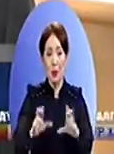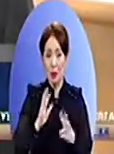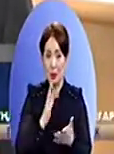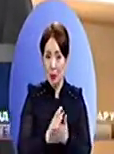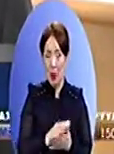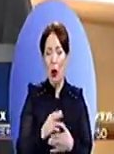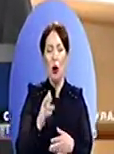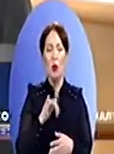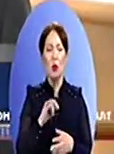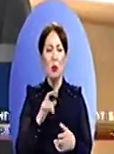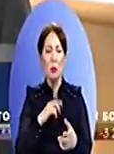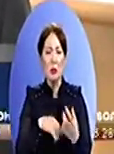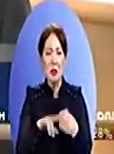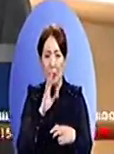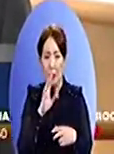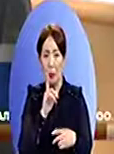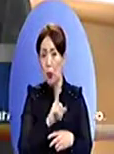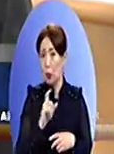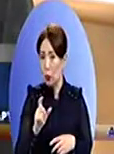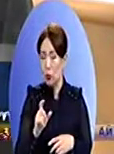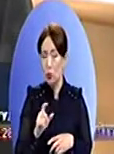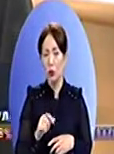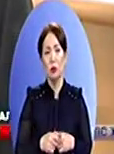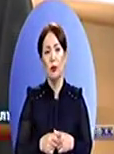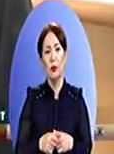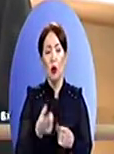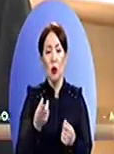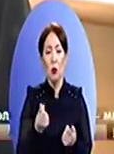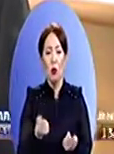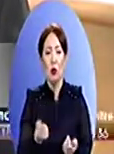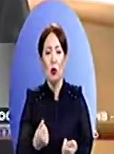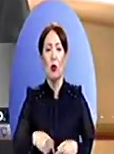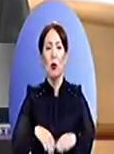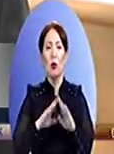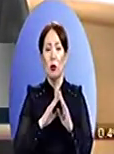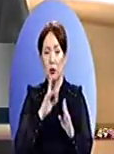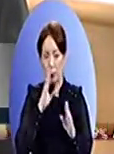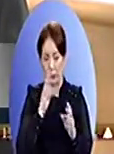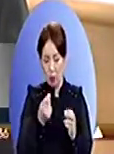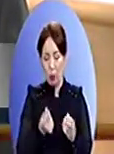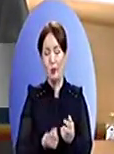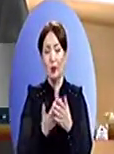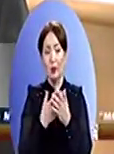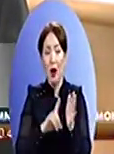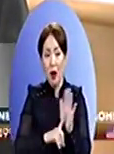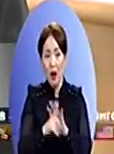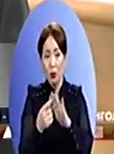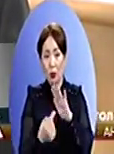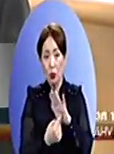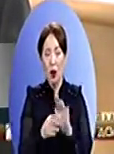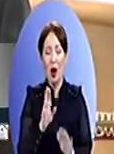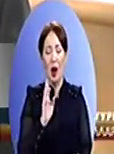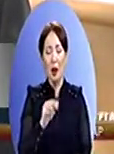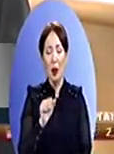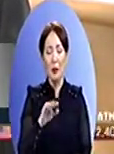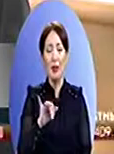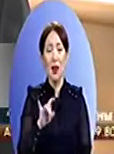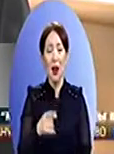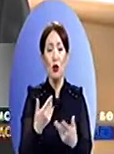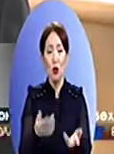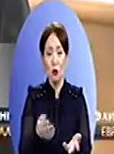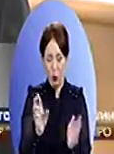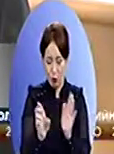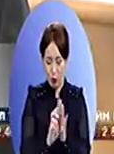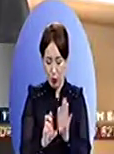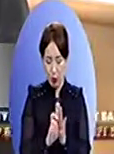гэж байгаа одоо хүмүүс одоо мөнгө босгох, одоо хамгийн одоо анхны капиталуудыг одоо босгох юм болцоонуудыг бас